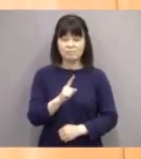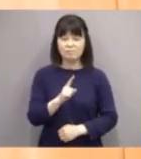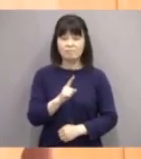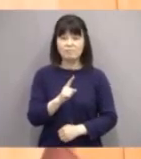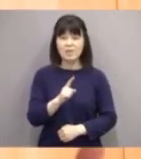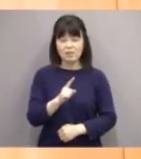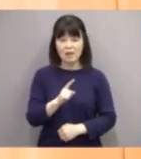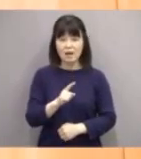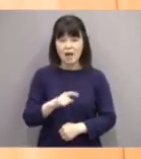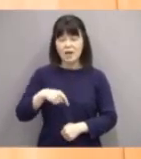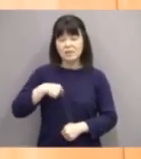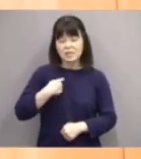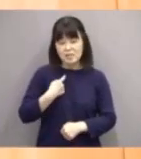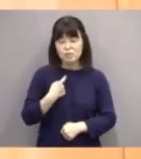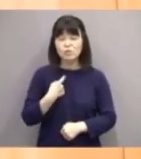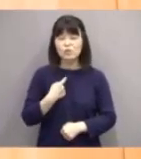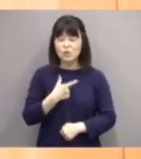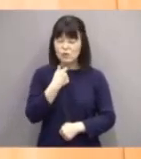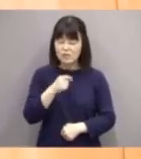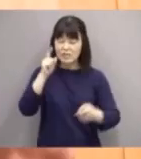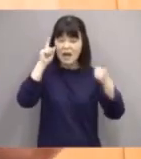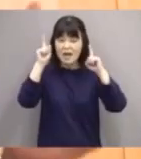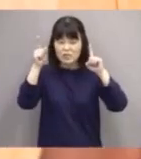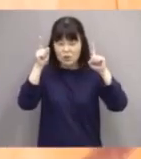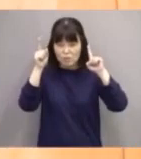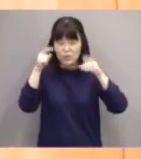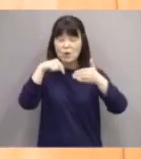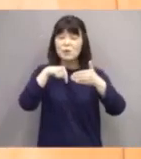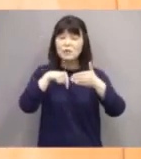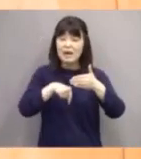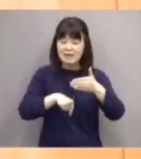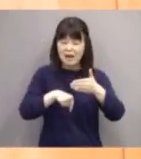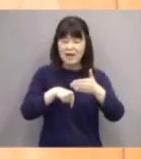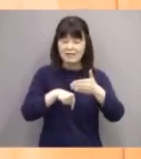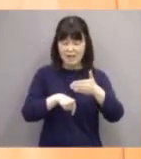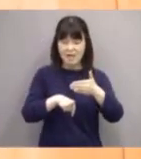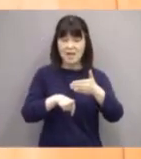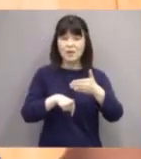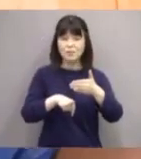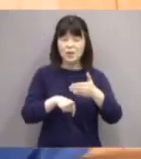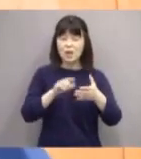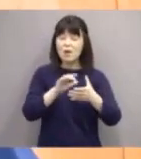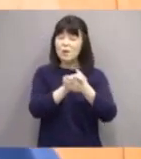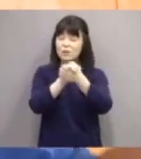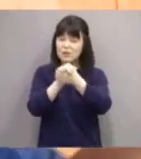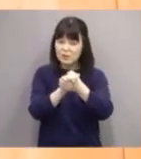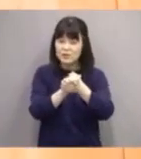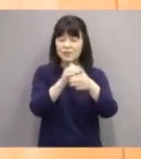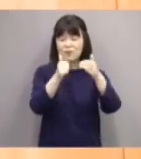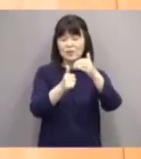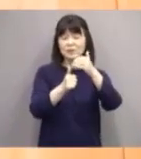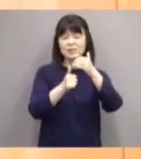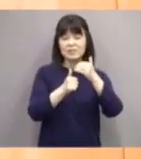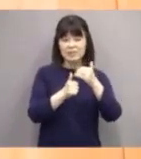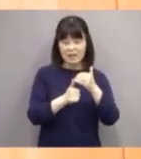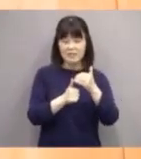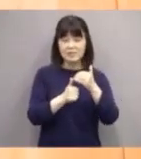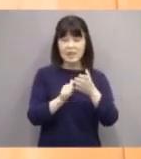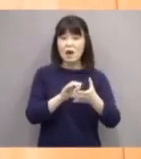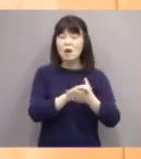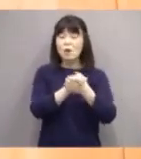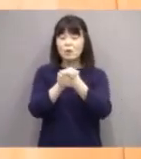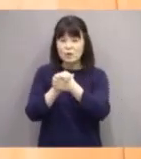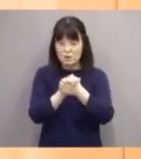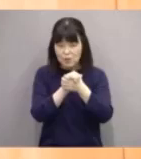ので好きな遊びを通してその好きな遊びを達成したいがためにお友達を呼ぶ、それからお